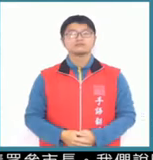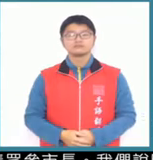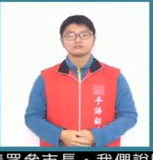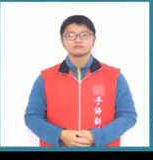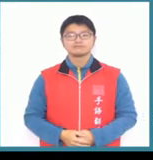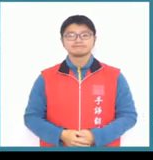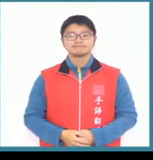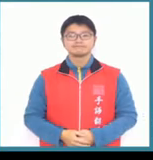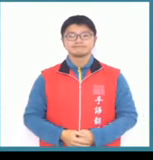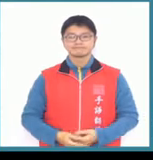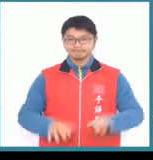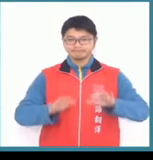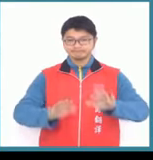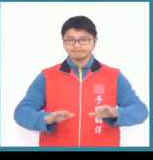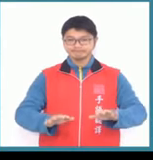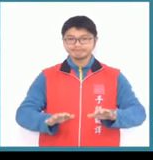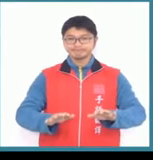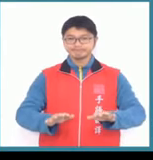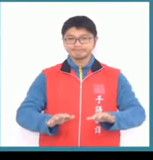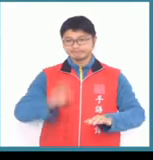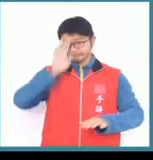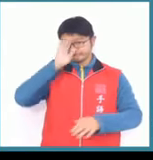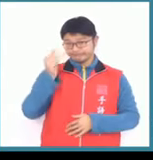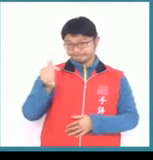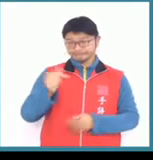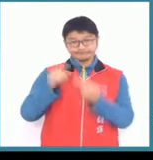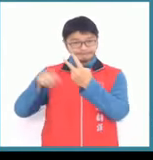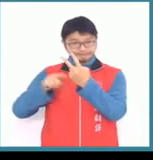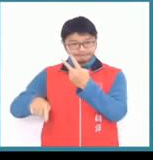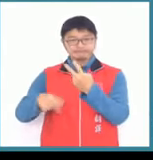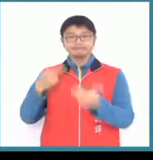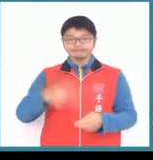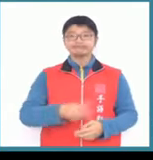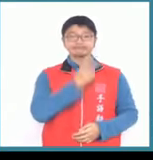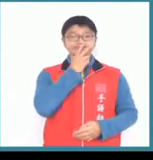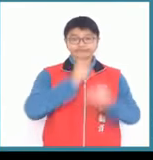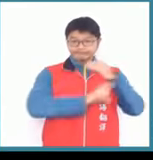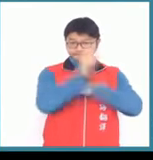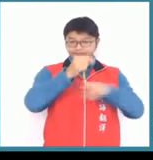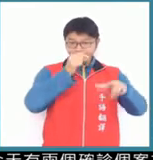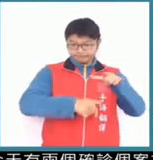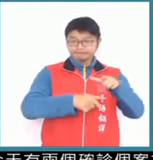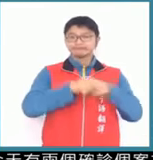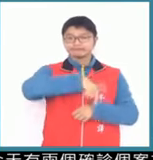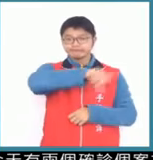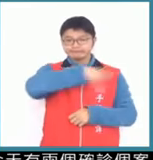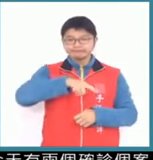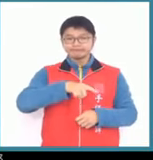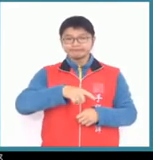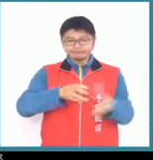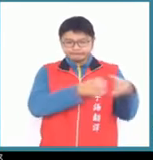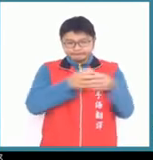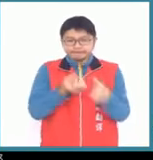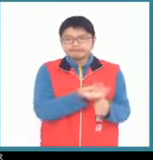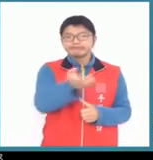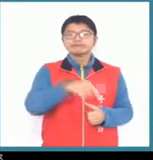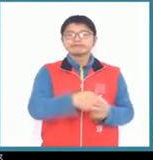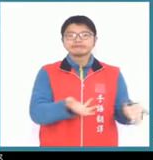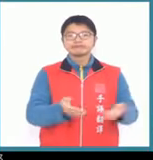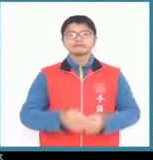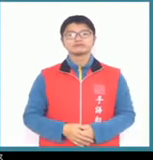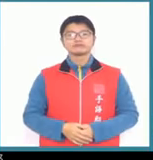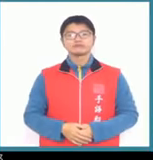好，今天有两个确诊个案，加上亚旭电脑的群聚感染的事件。那这两